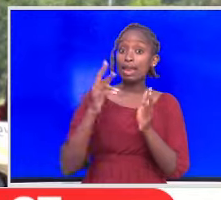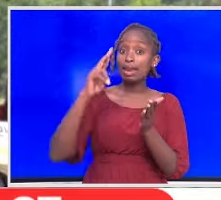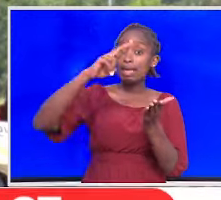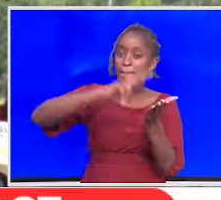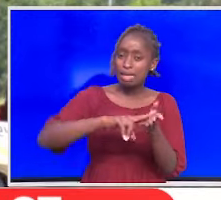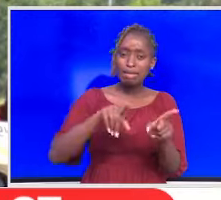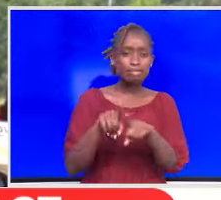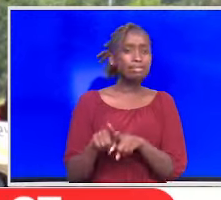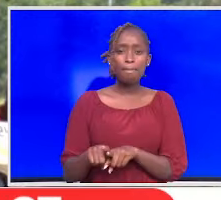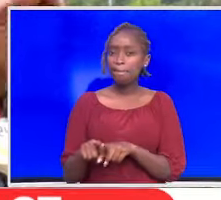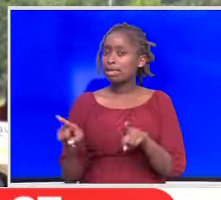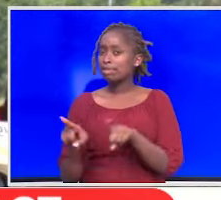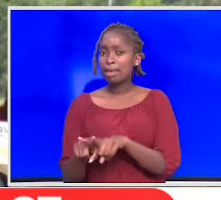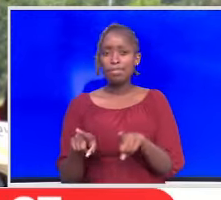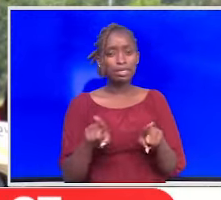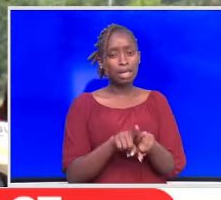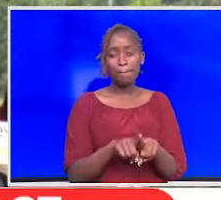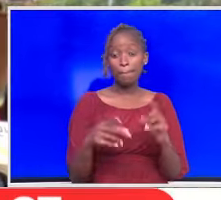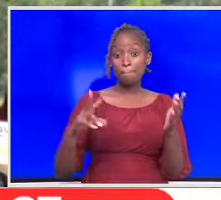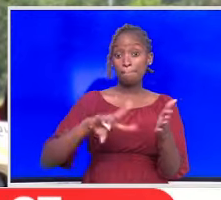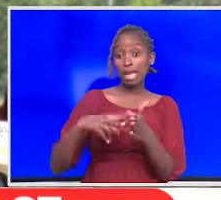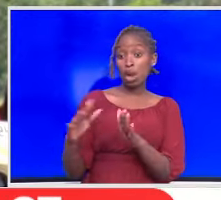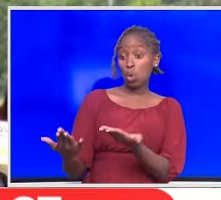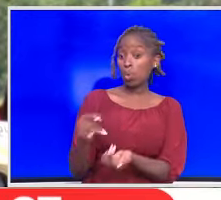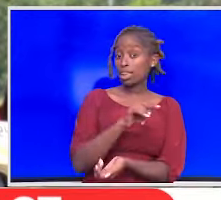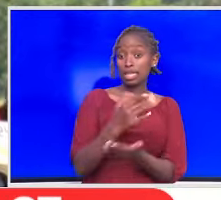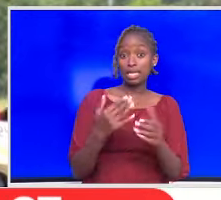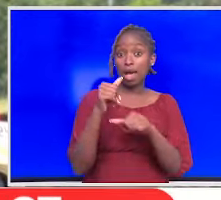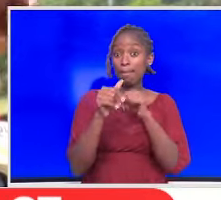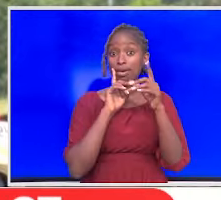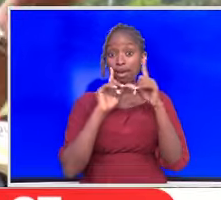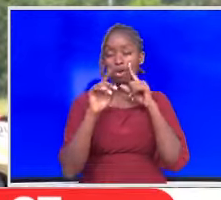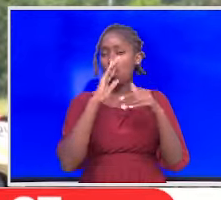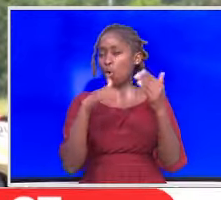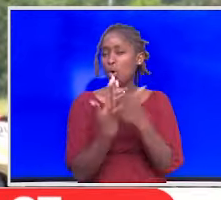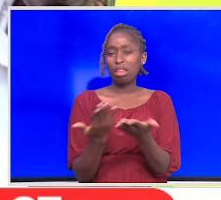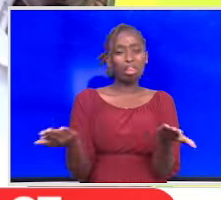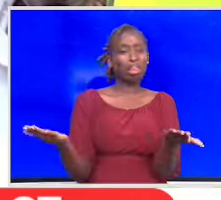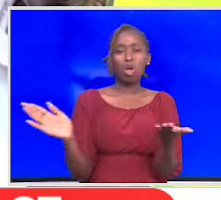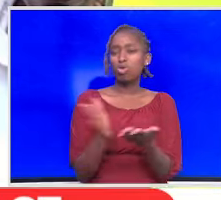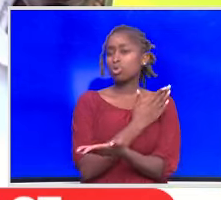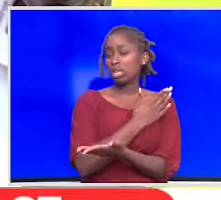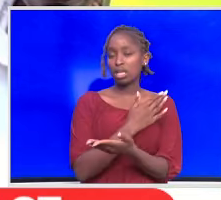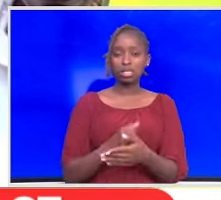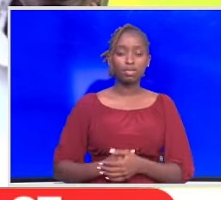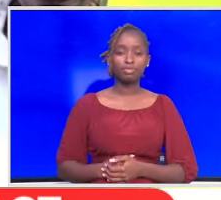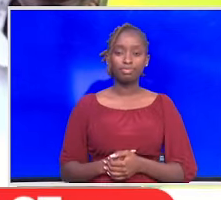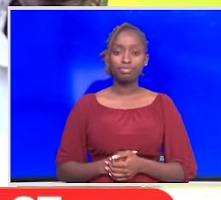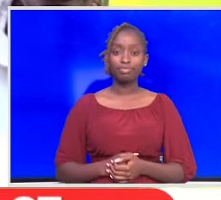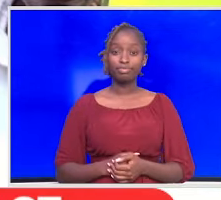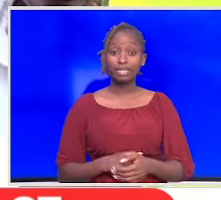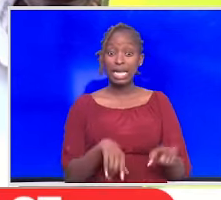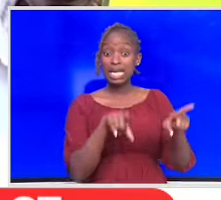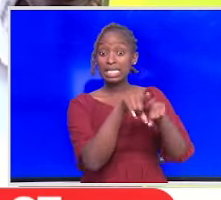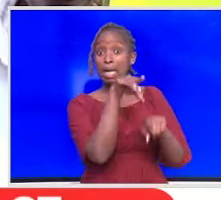yale yale. So hiyo inamaanisha kwamba hii mambo ya madialogues zote ni useless. Ndio huyu Raila mmoja